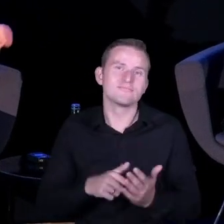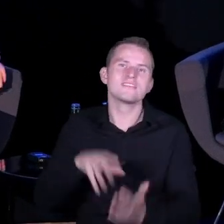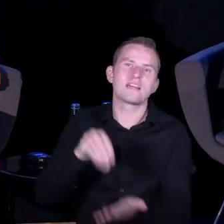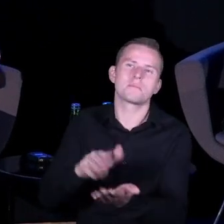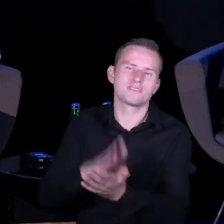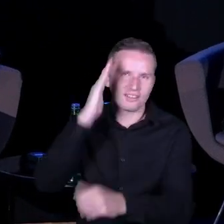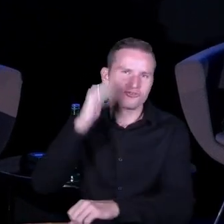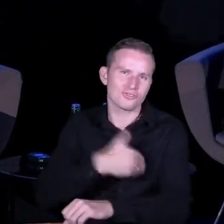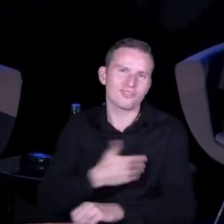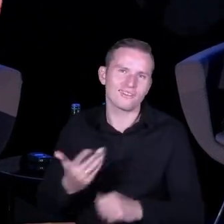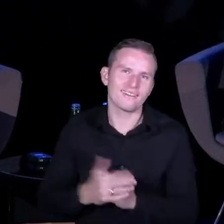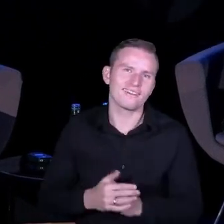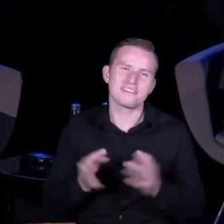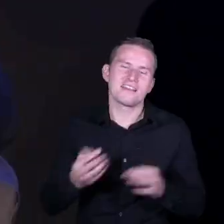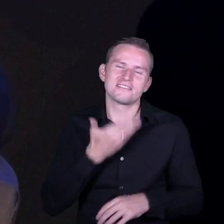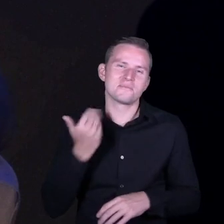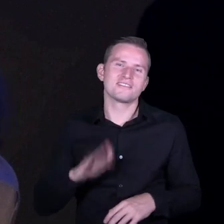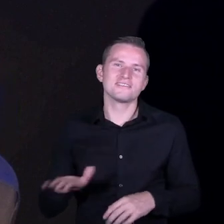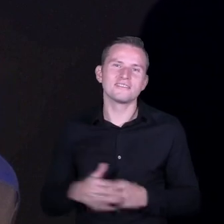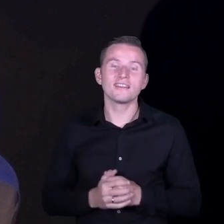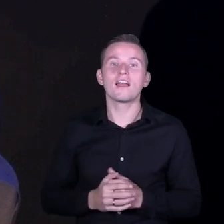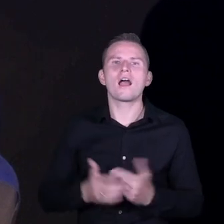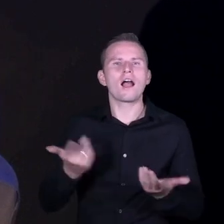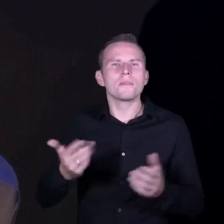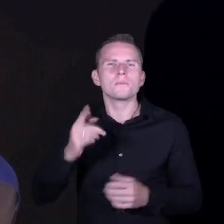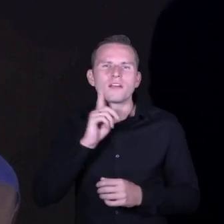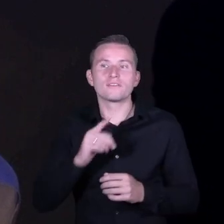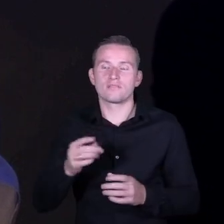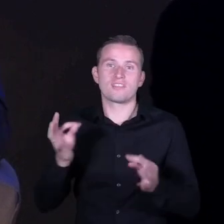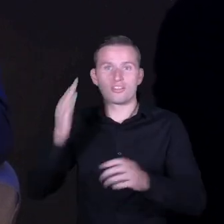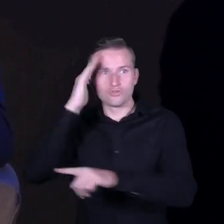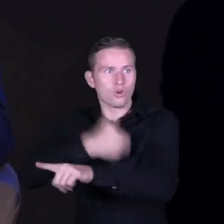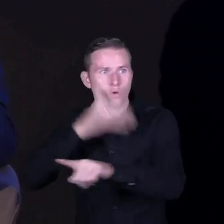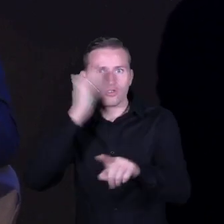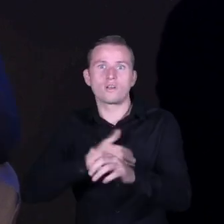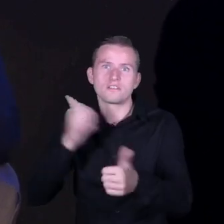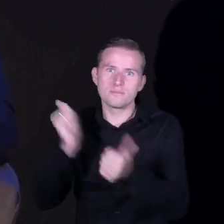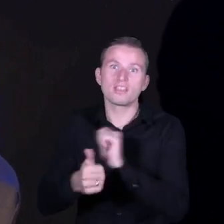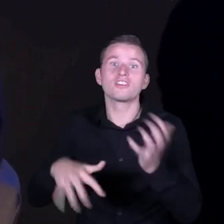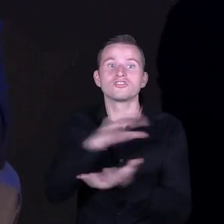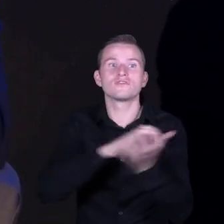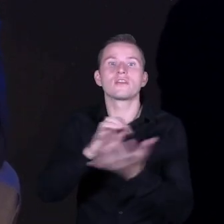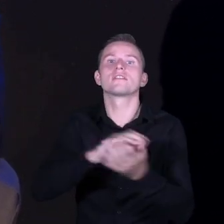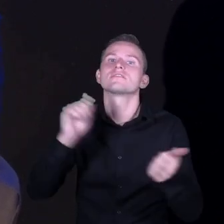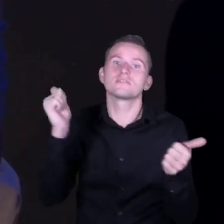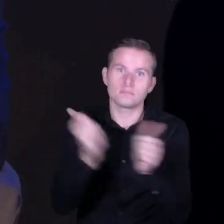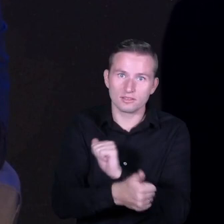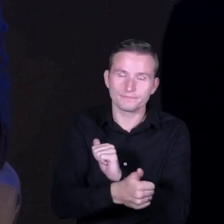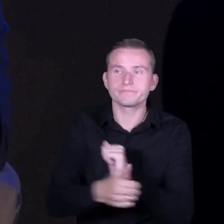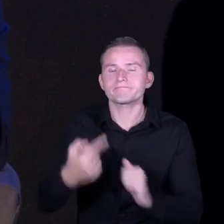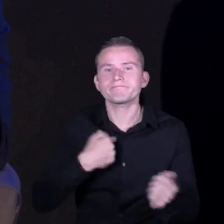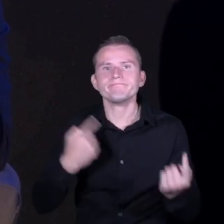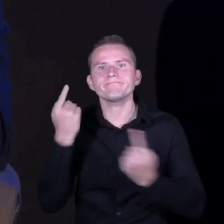też się odnieść, że istotnie zmienia się szkoła, tak? Zmienia się szkoła i zmienia się świat. Więc ja bym powiedział,